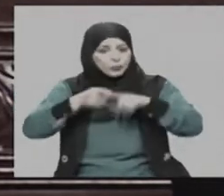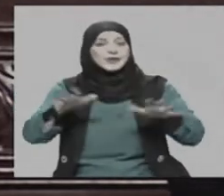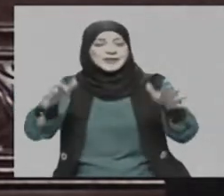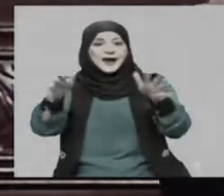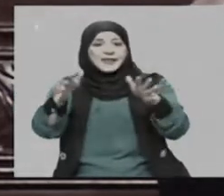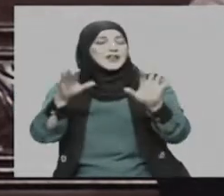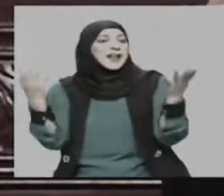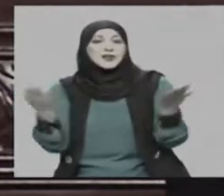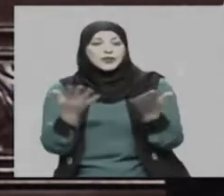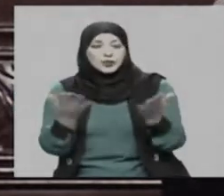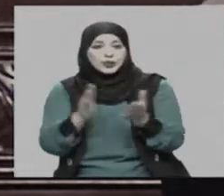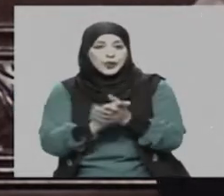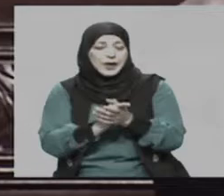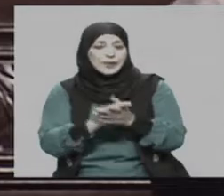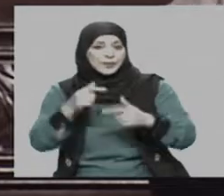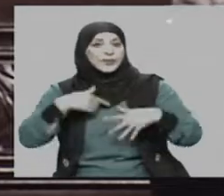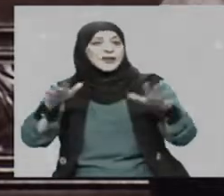على